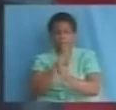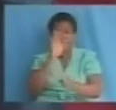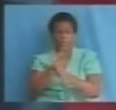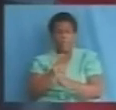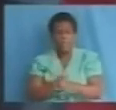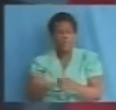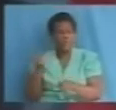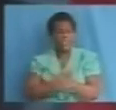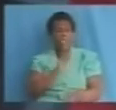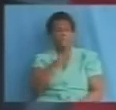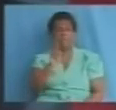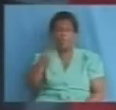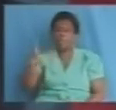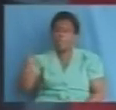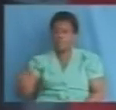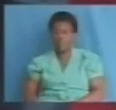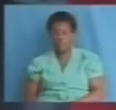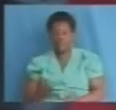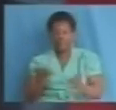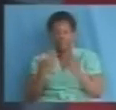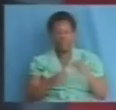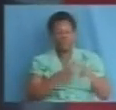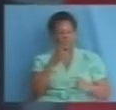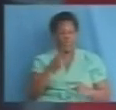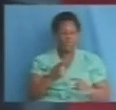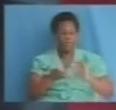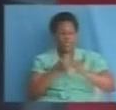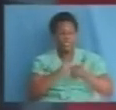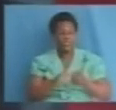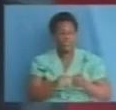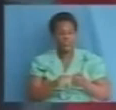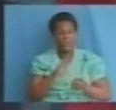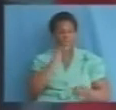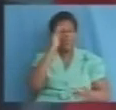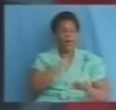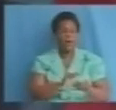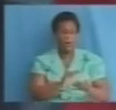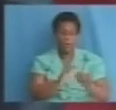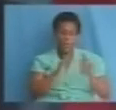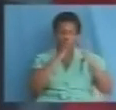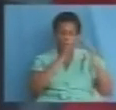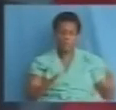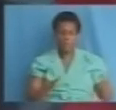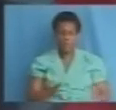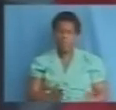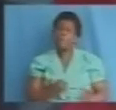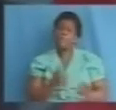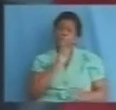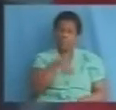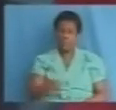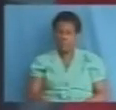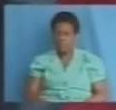kikilu kuwe kutu tatio hili kwa kiwo fulani kwa Nini serik kupiti Wiz Dara wa Mambo Ya